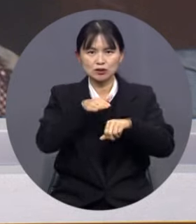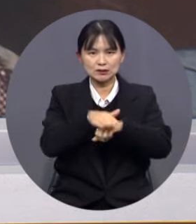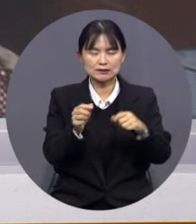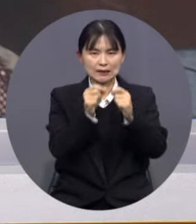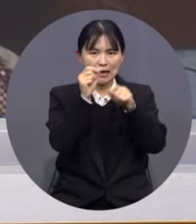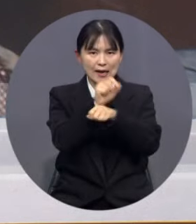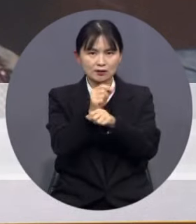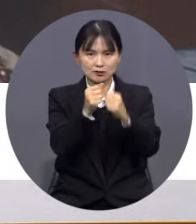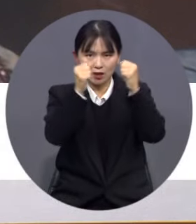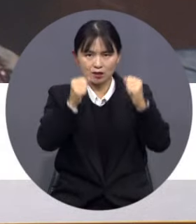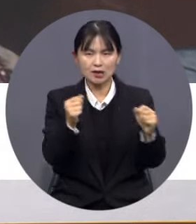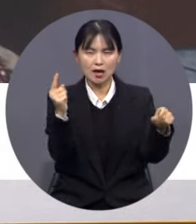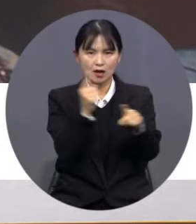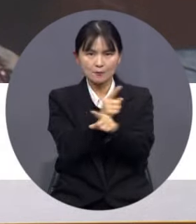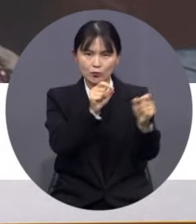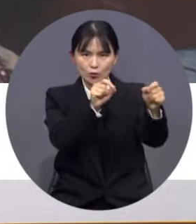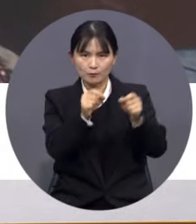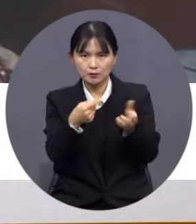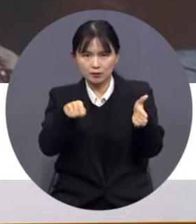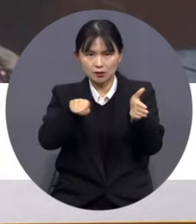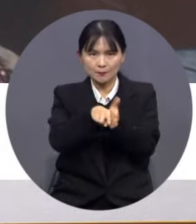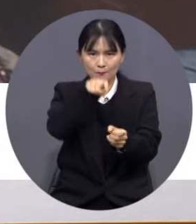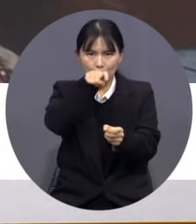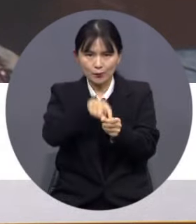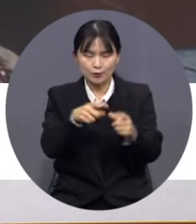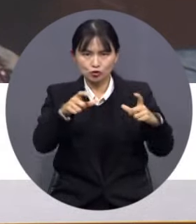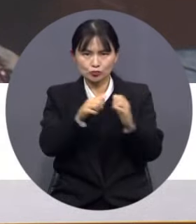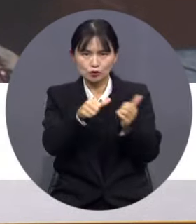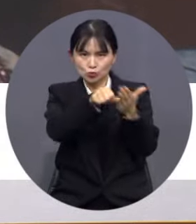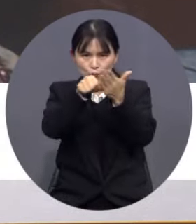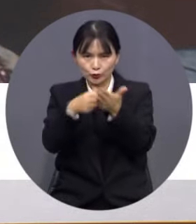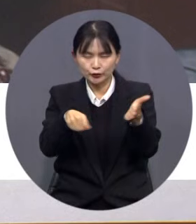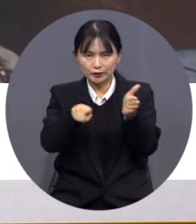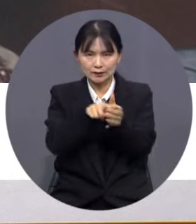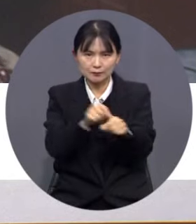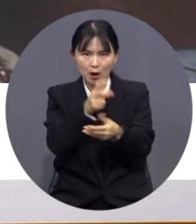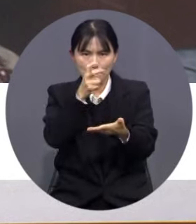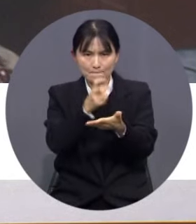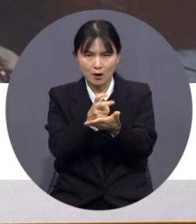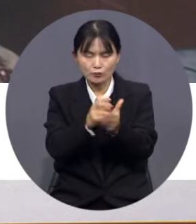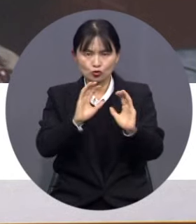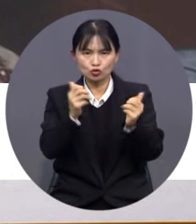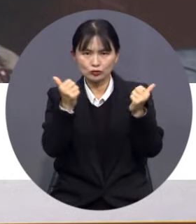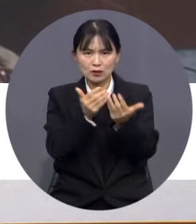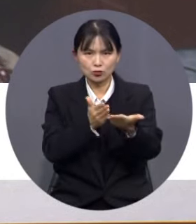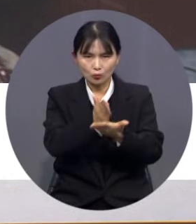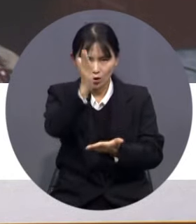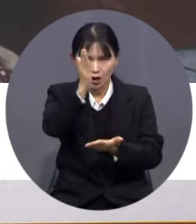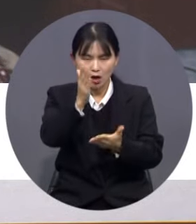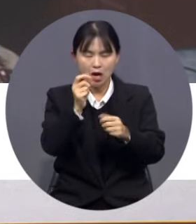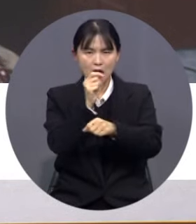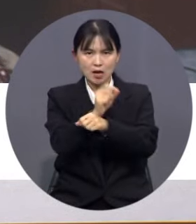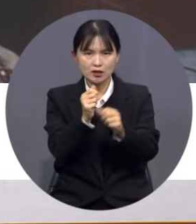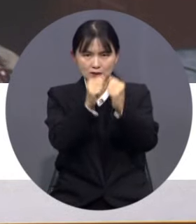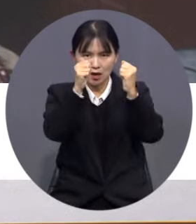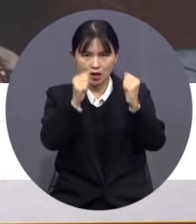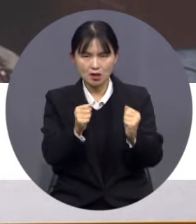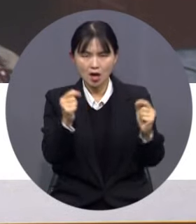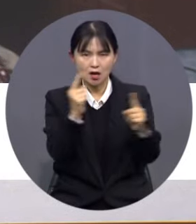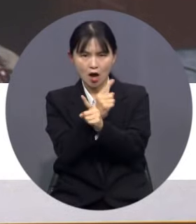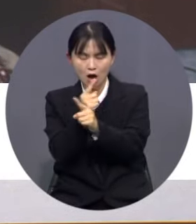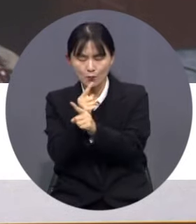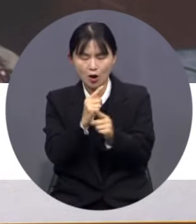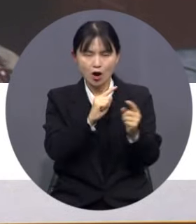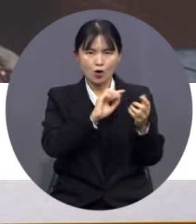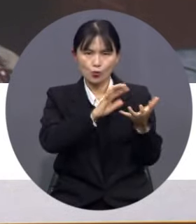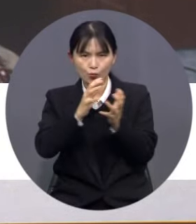제주형 행정체제 도입을 위해 주민투표를 할 수 있는 제주특별법 개정안이 국회를 통과하면서 행정체제 개편 논의가